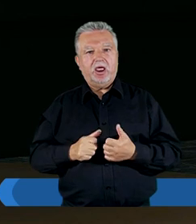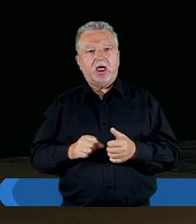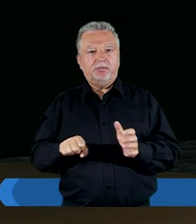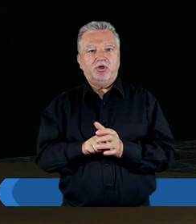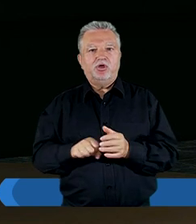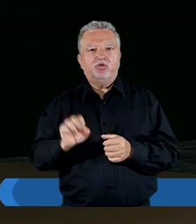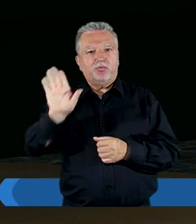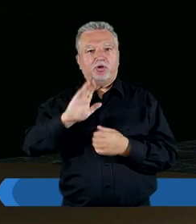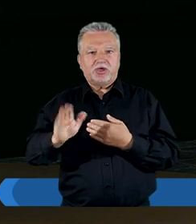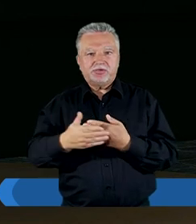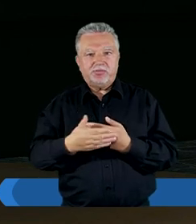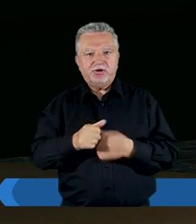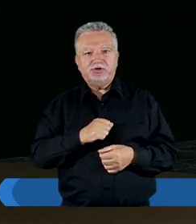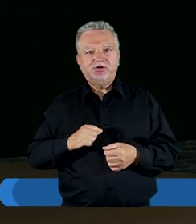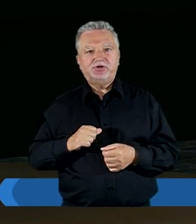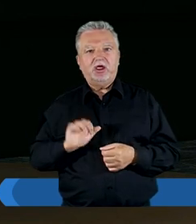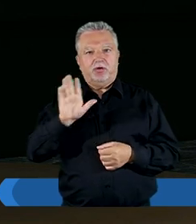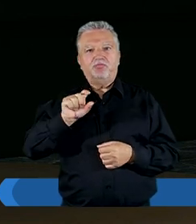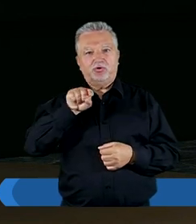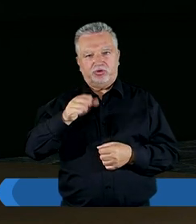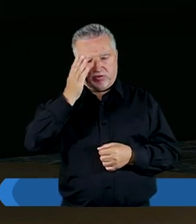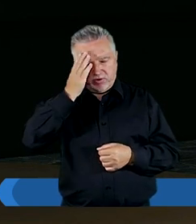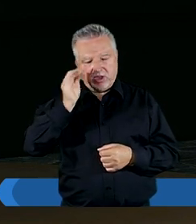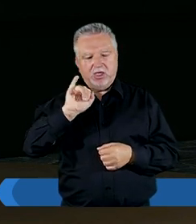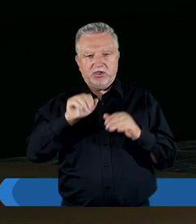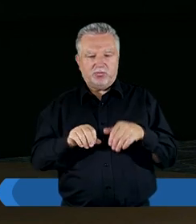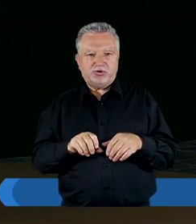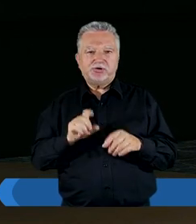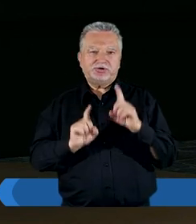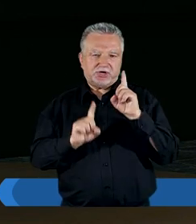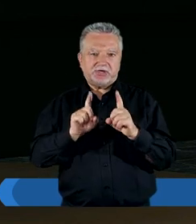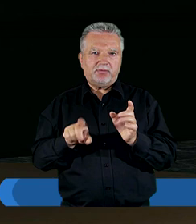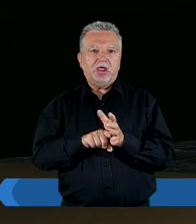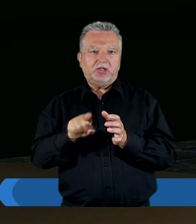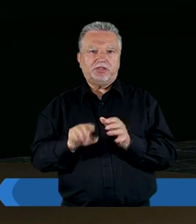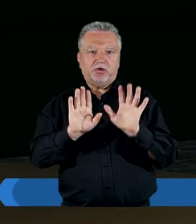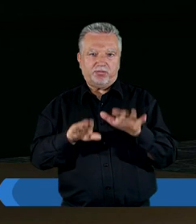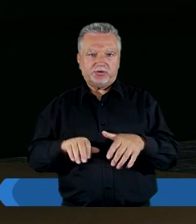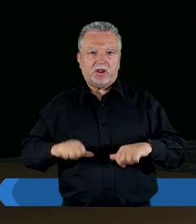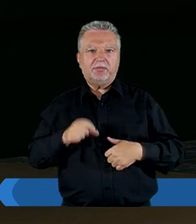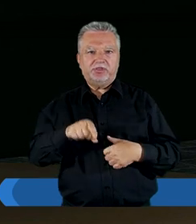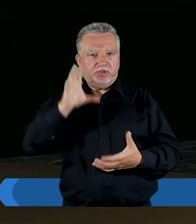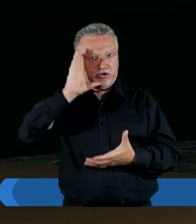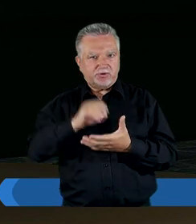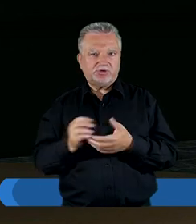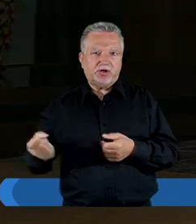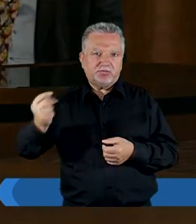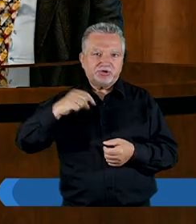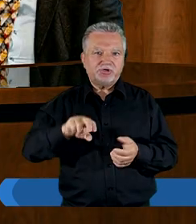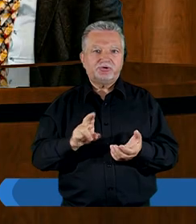faktycznie do Boga się zbliżyć. I Bóg to wie. I może też dlatego czasami pozwala, żeby te doświadczenia na nas